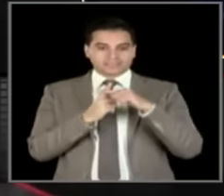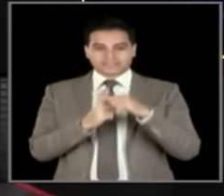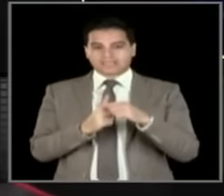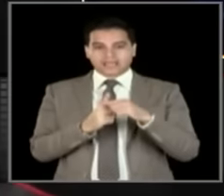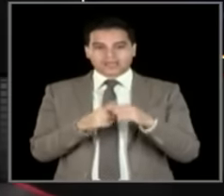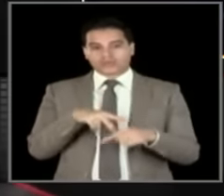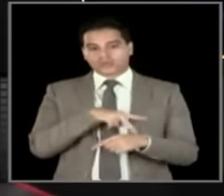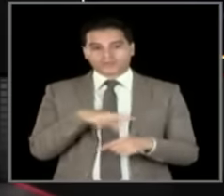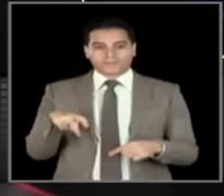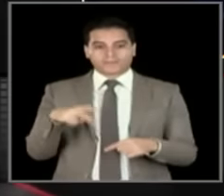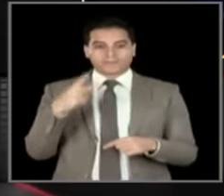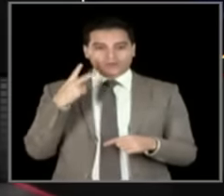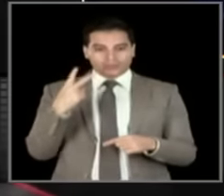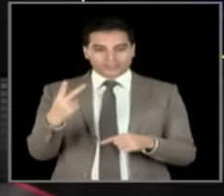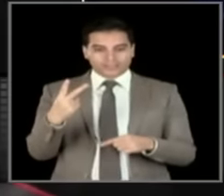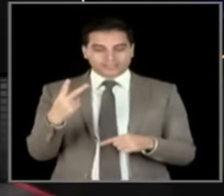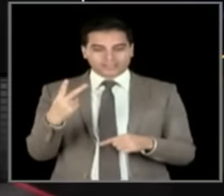674 زائد